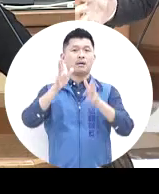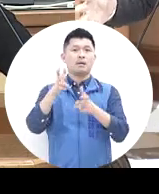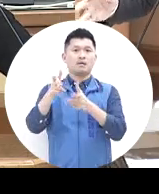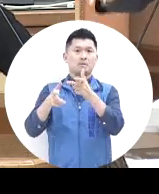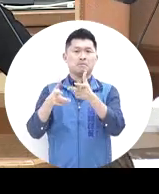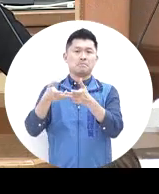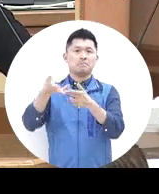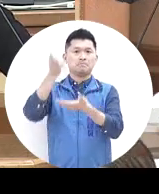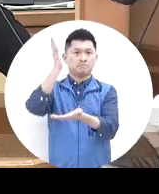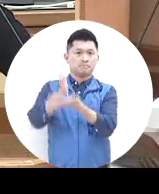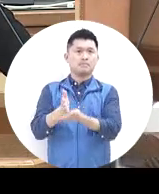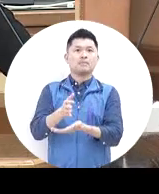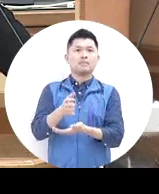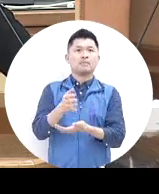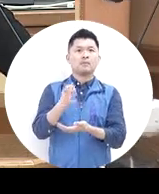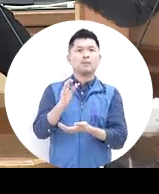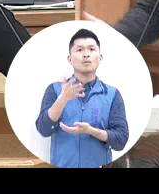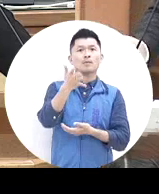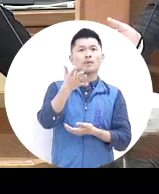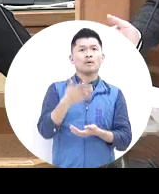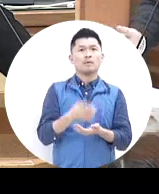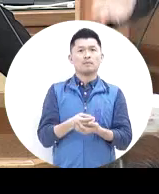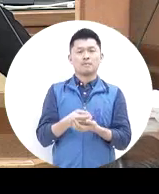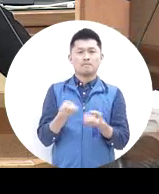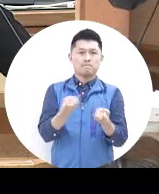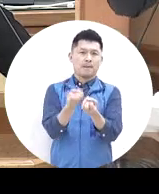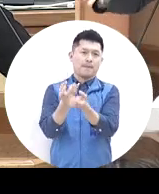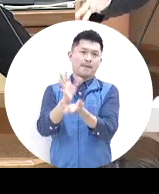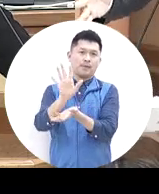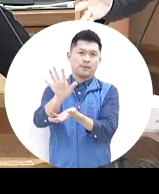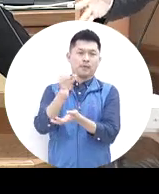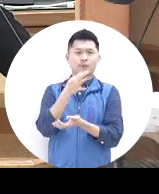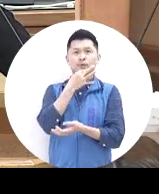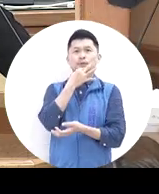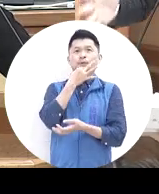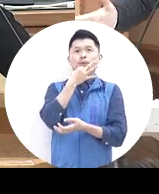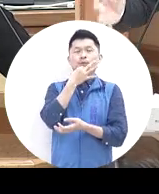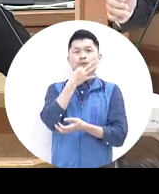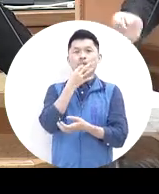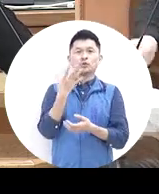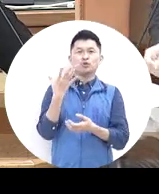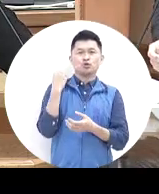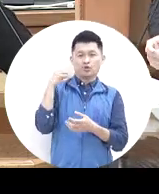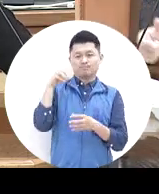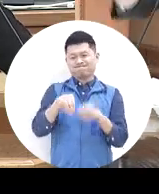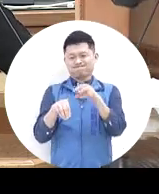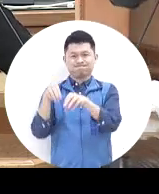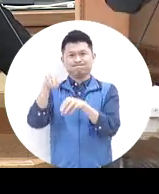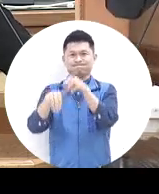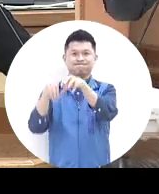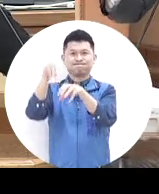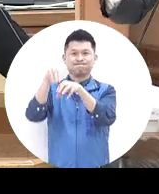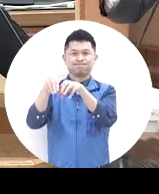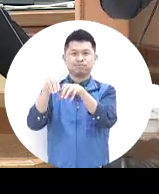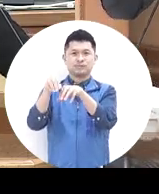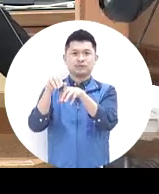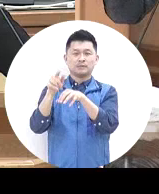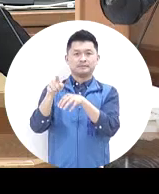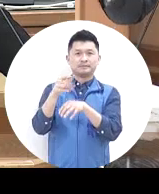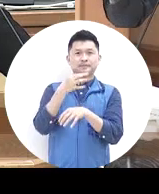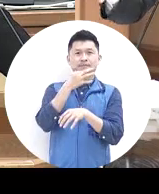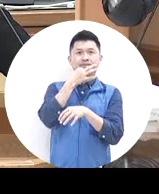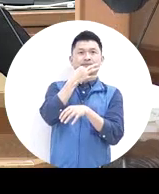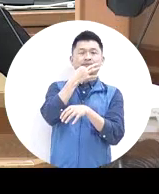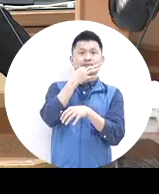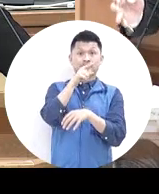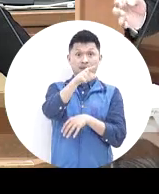就是当初发生相关的事件嘛，所以它是一个拼装车，非常的不安全。那你那时候是核安